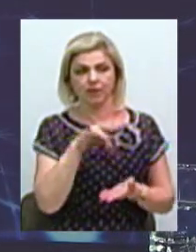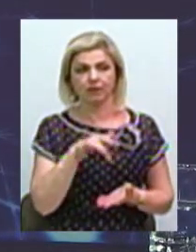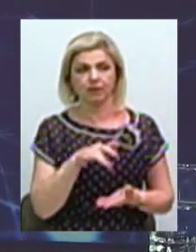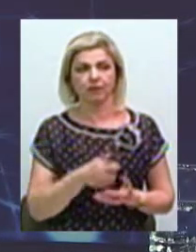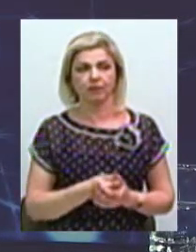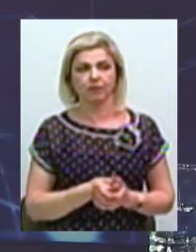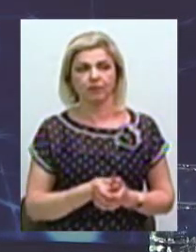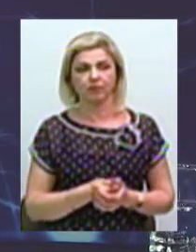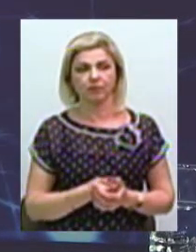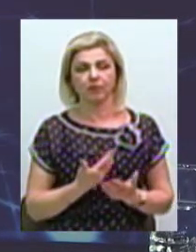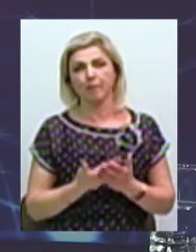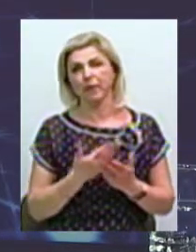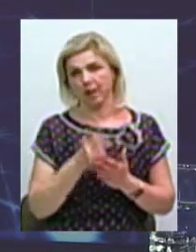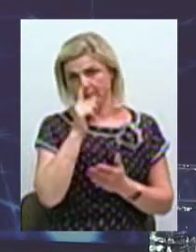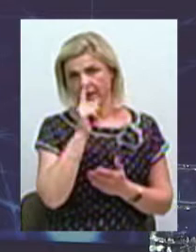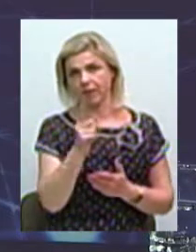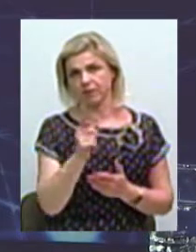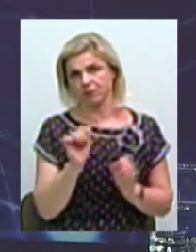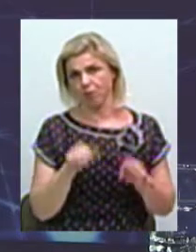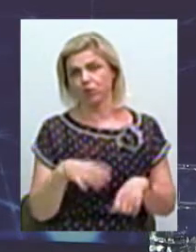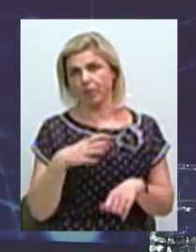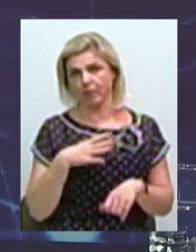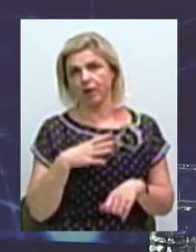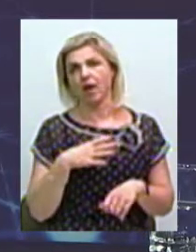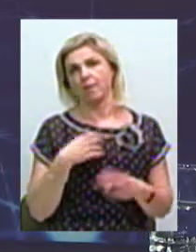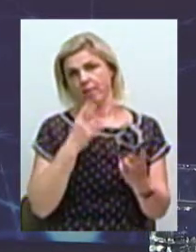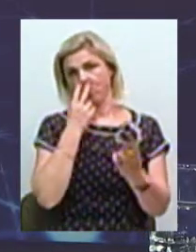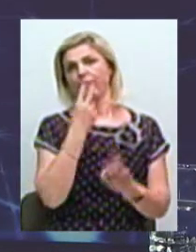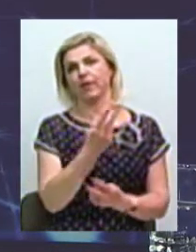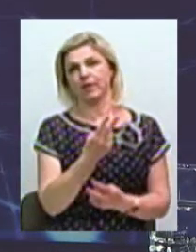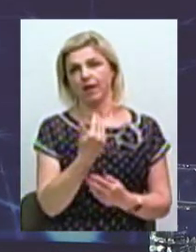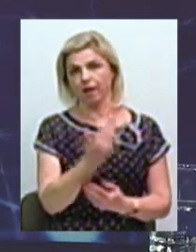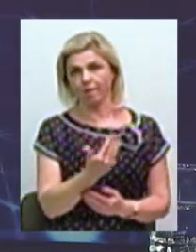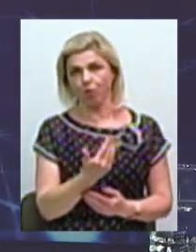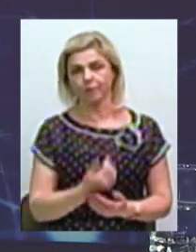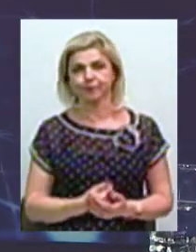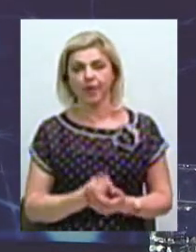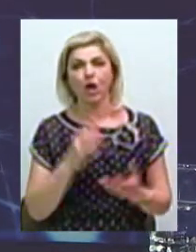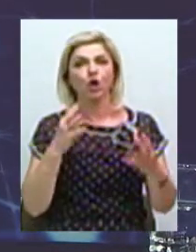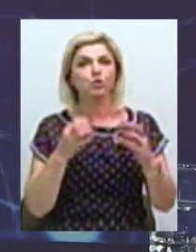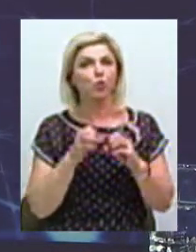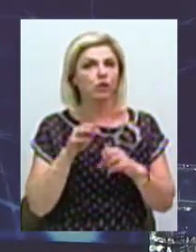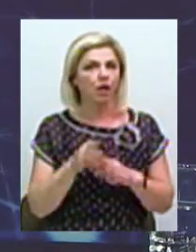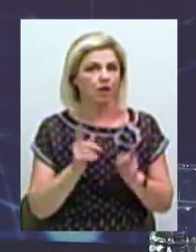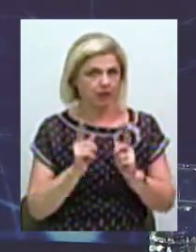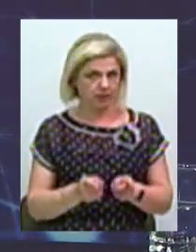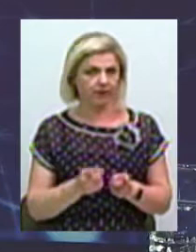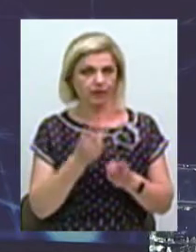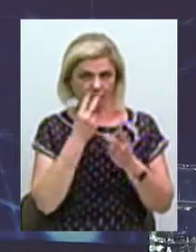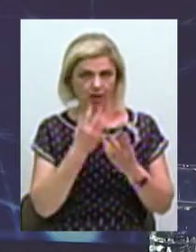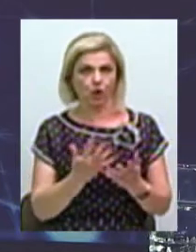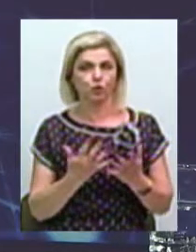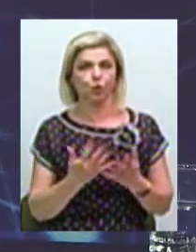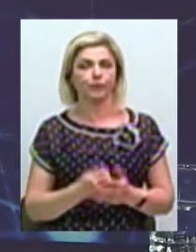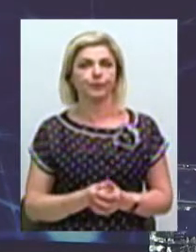потом нам разрешили. Ну, где-то месяц, может быть, и мы его увидели. И, ну, как бы результаты действительно налицо. Во-первых,